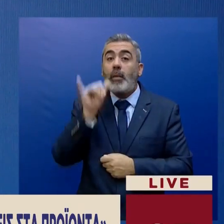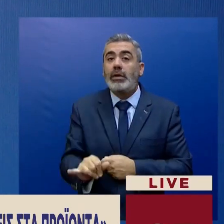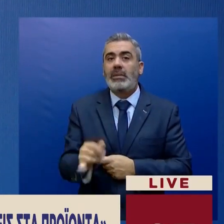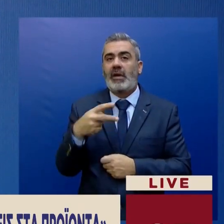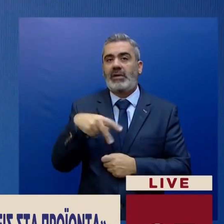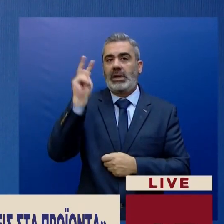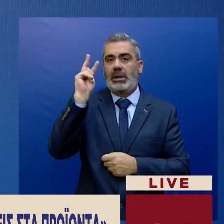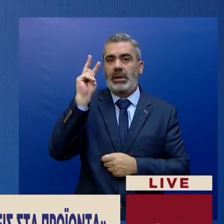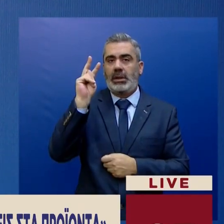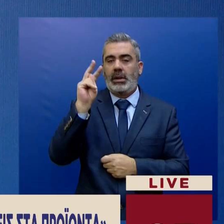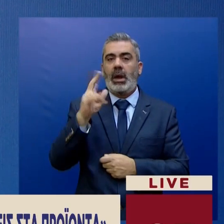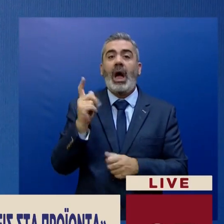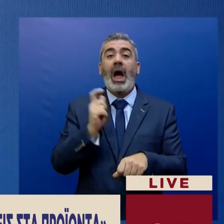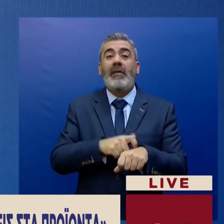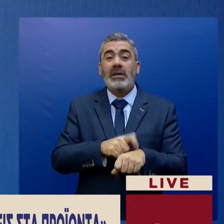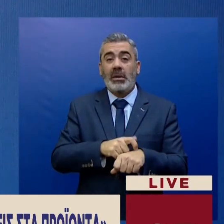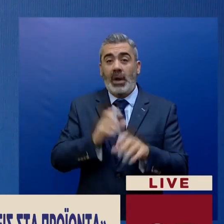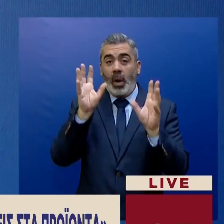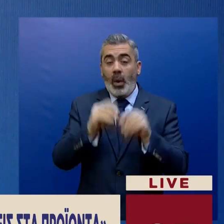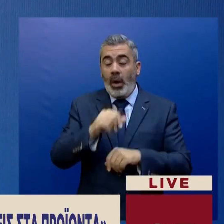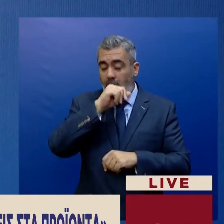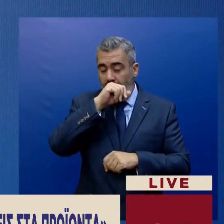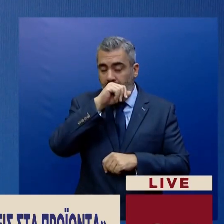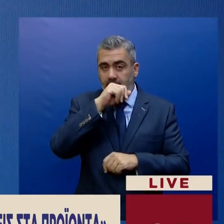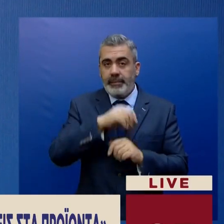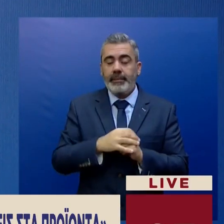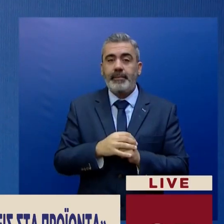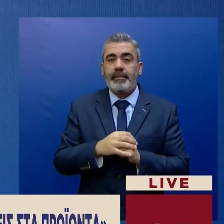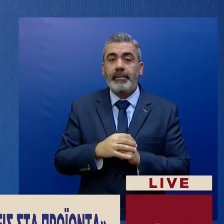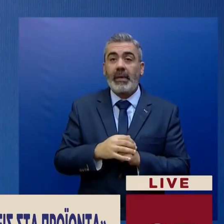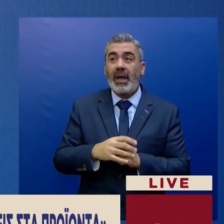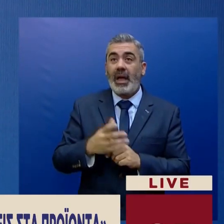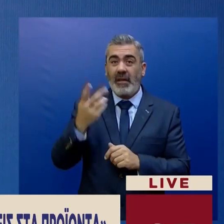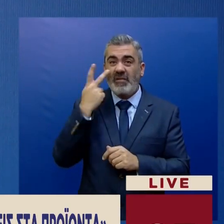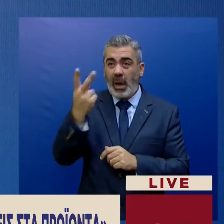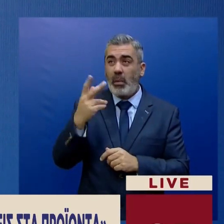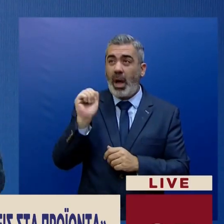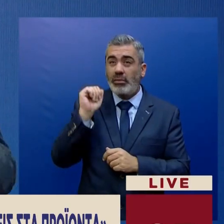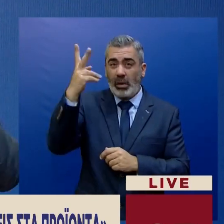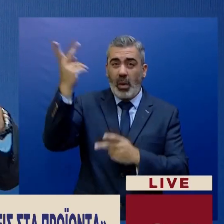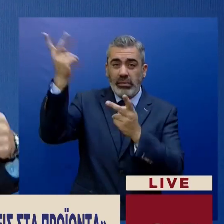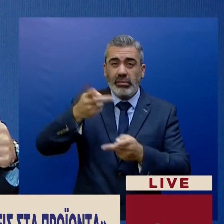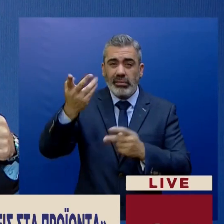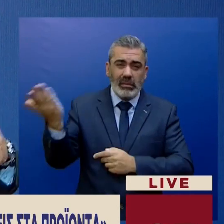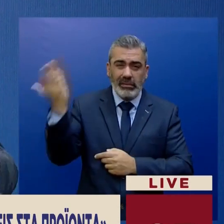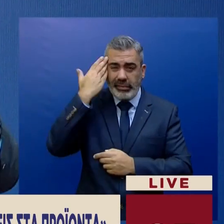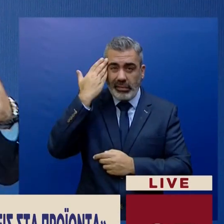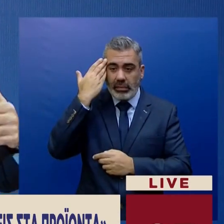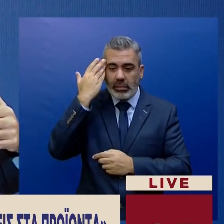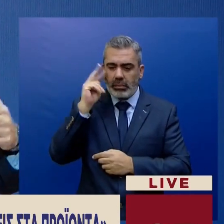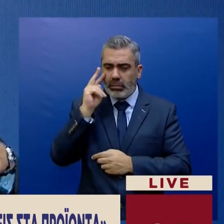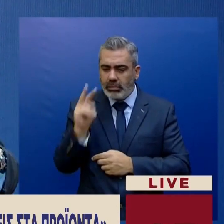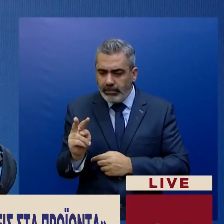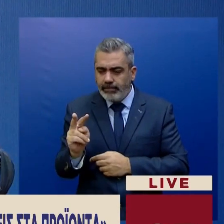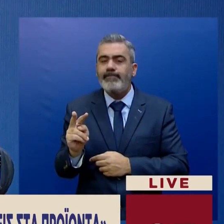καταφέρει να αντιμετωπίσουμε με τον καλύτερο δυνατό τρόπο αυτήν την έντονη εισαγόμενη ακρίβεια, με το να είναι μεγαλύτερη η αύξηση του